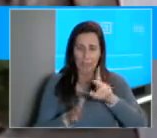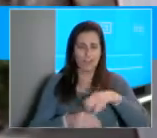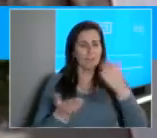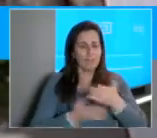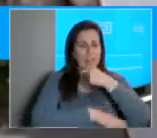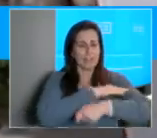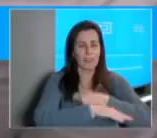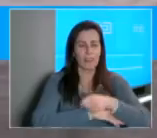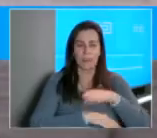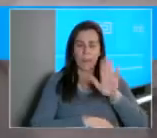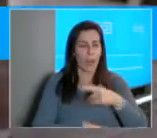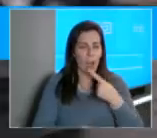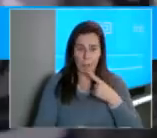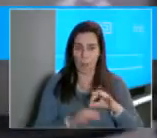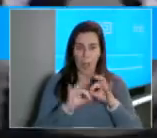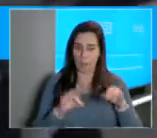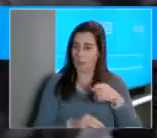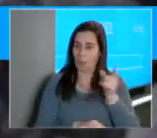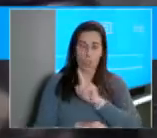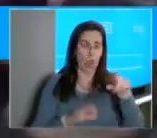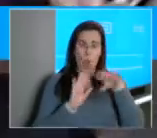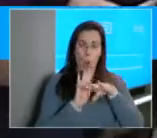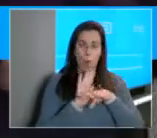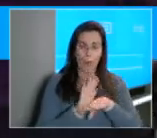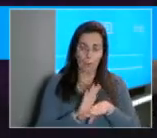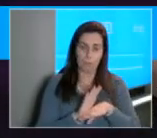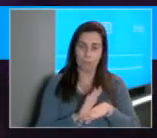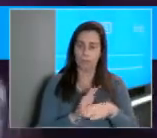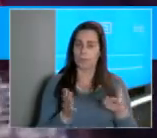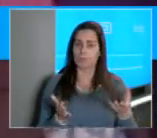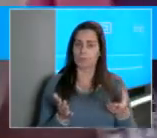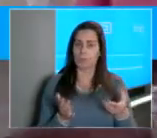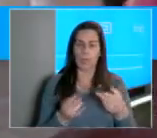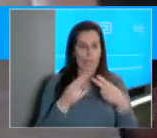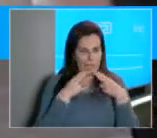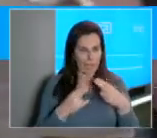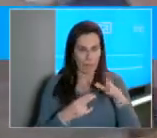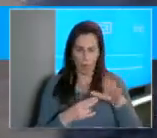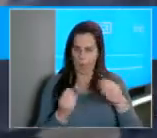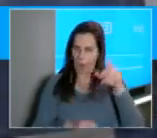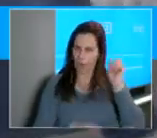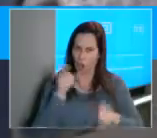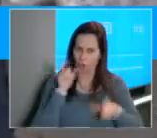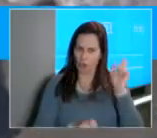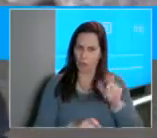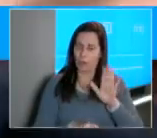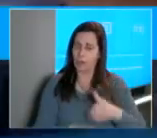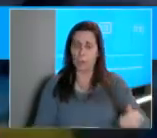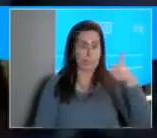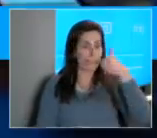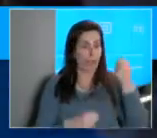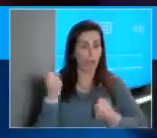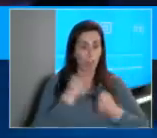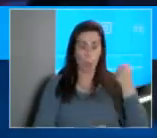הרכבת, ואף טען בתחילה כי הם אינם חוקיים. הגיבו בחריפות לכך גולשים רבים, ובראשם שר